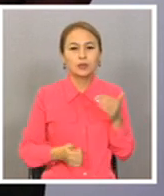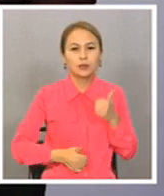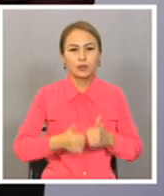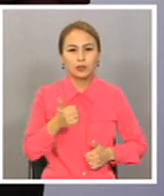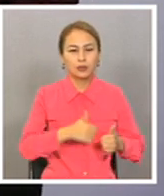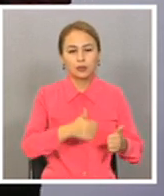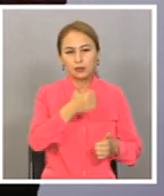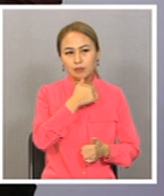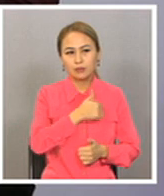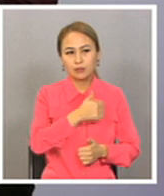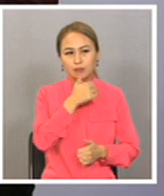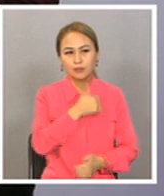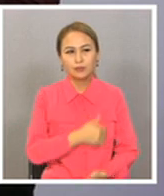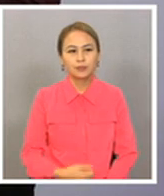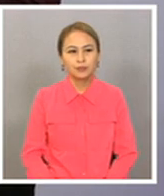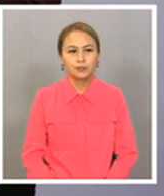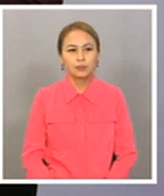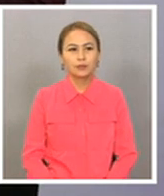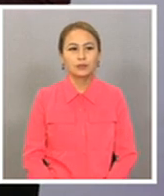салыстырыңыздар.